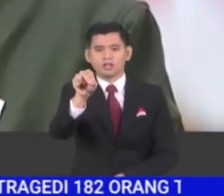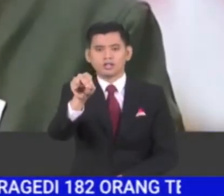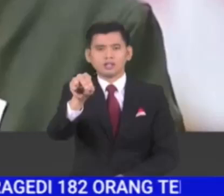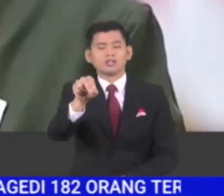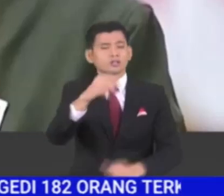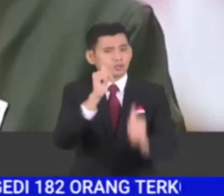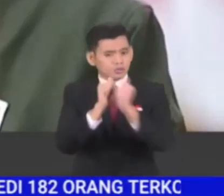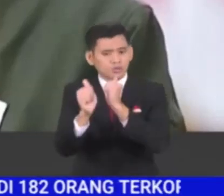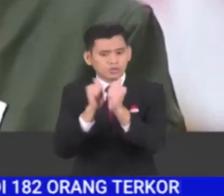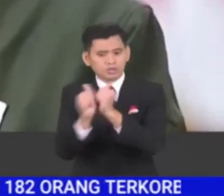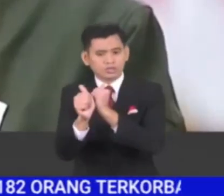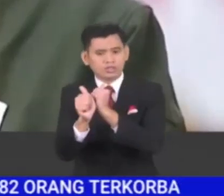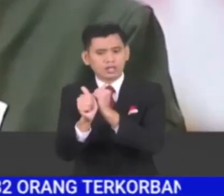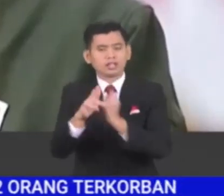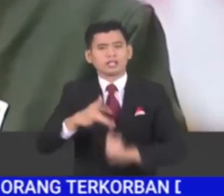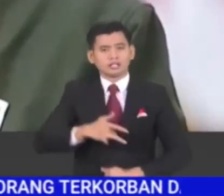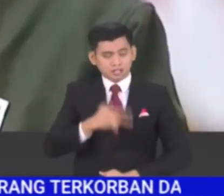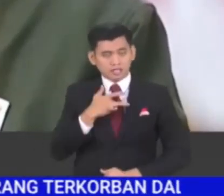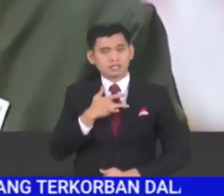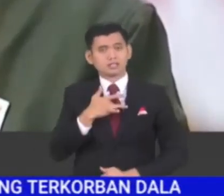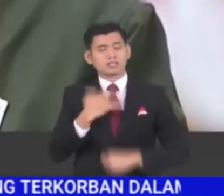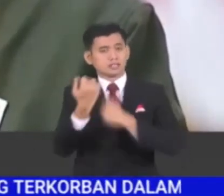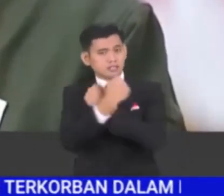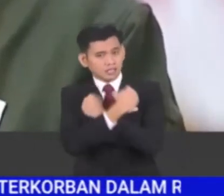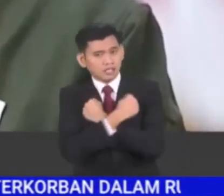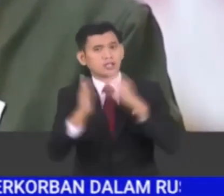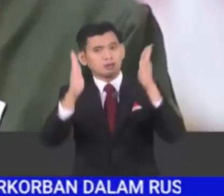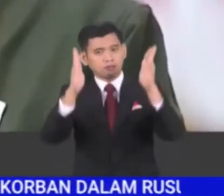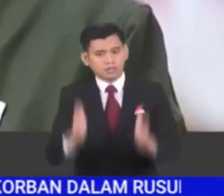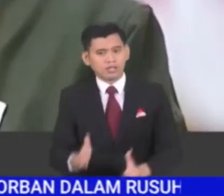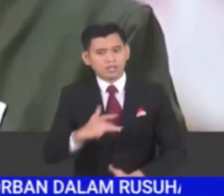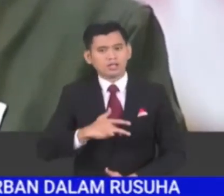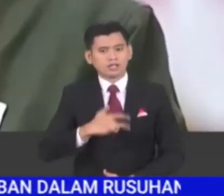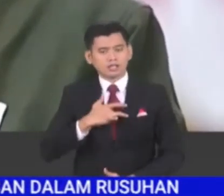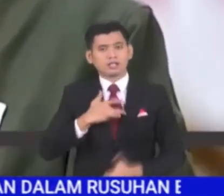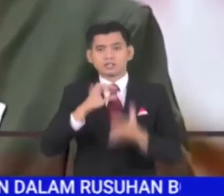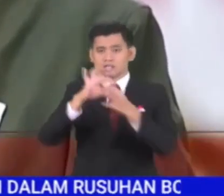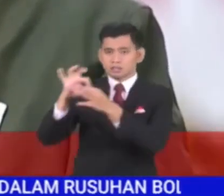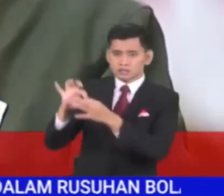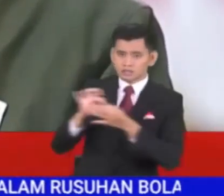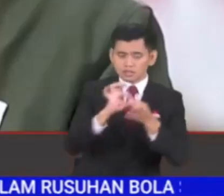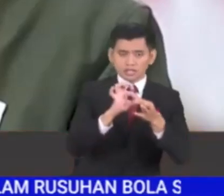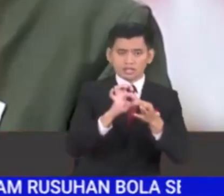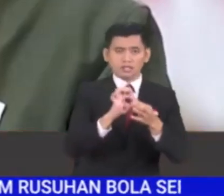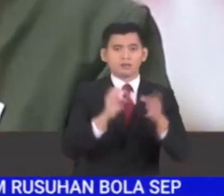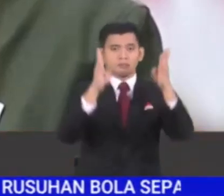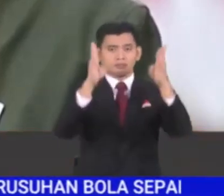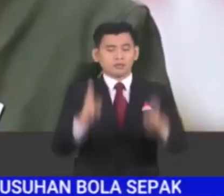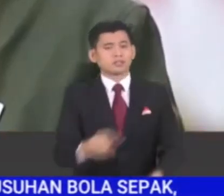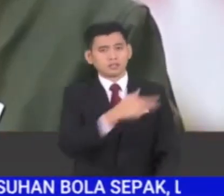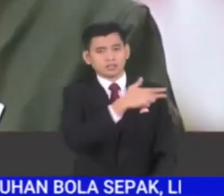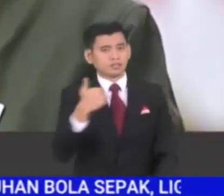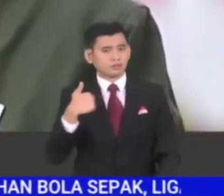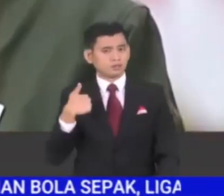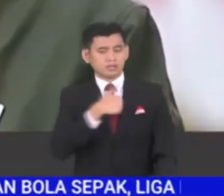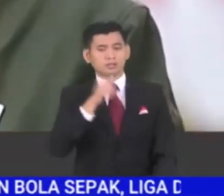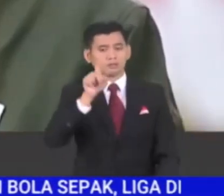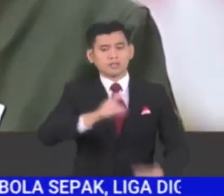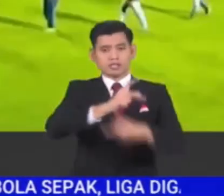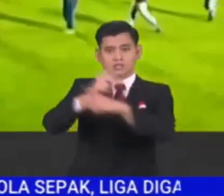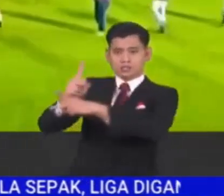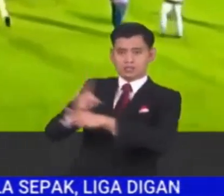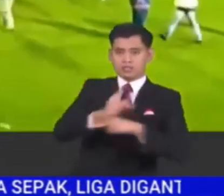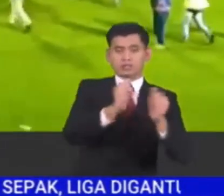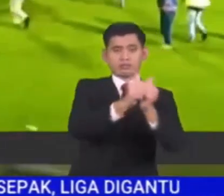sportivitas rasa kemanusiaan dan rasa persudaraan bangsa Indonesia harus terus kita jaga